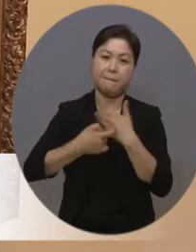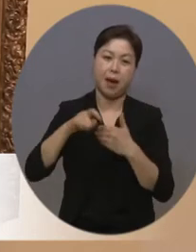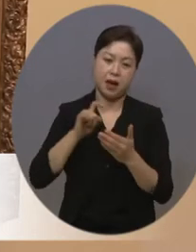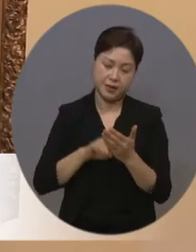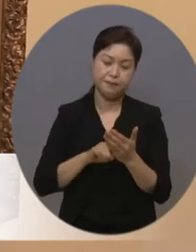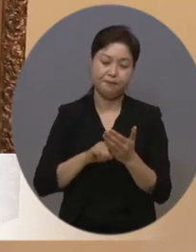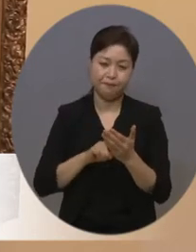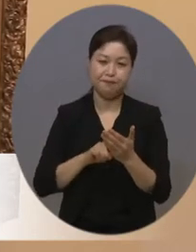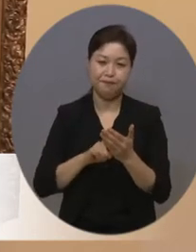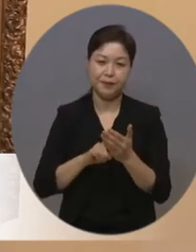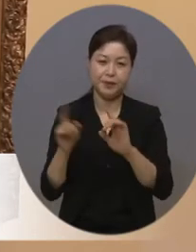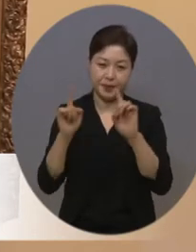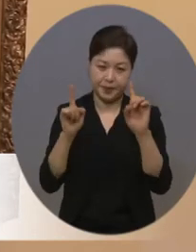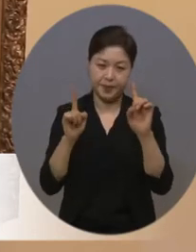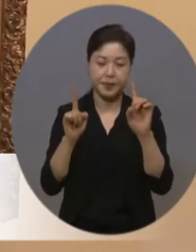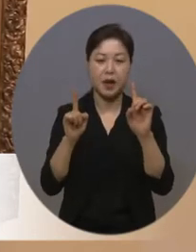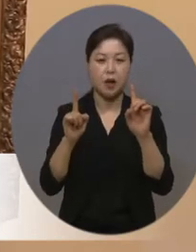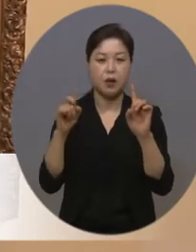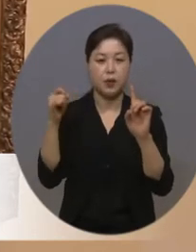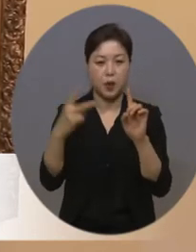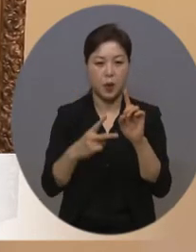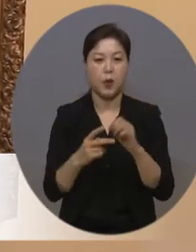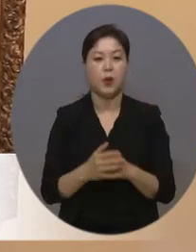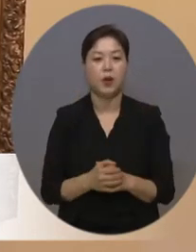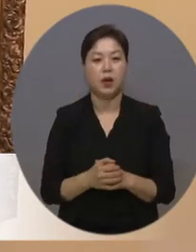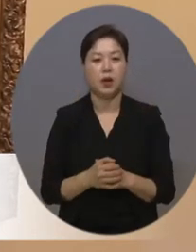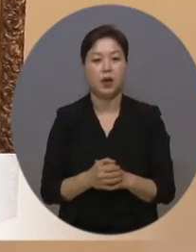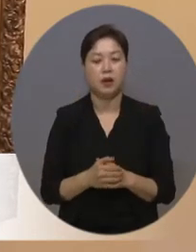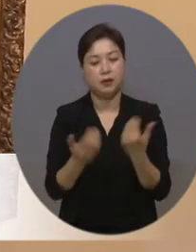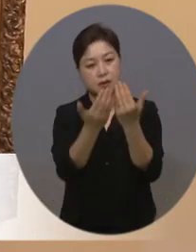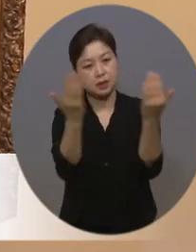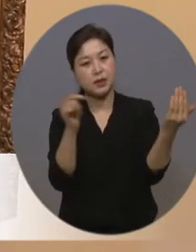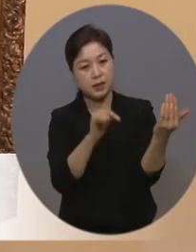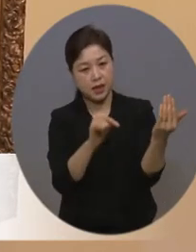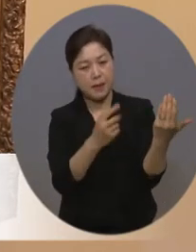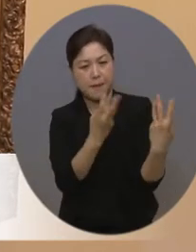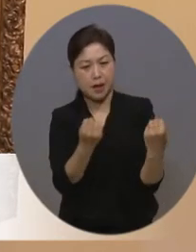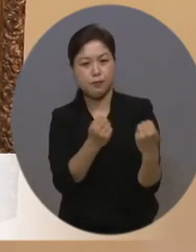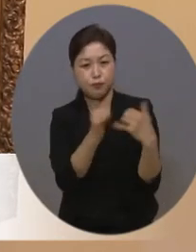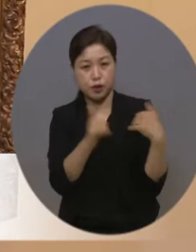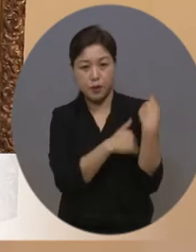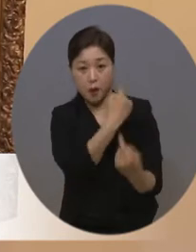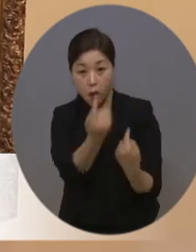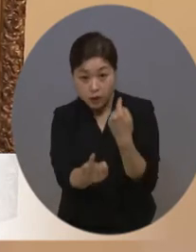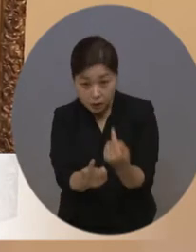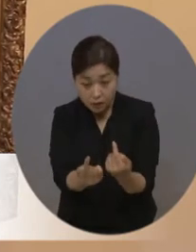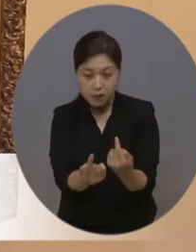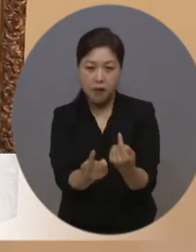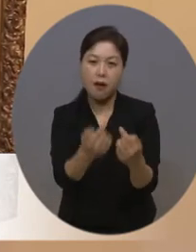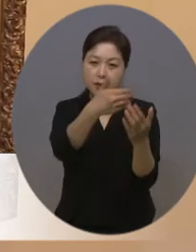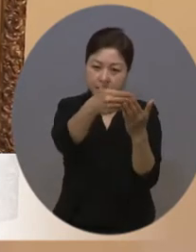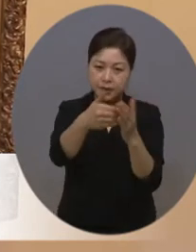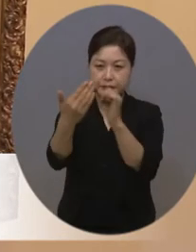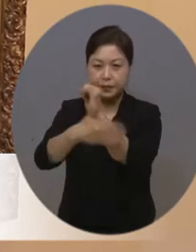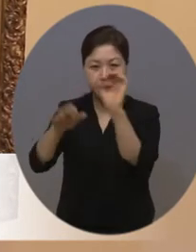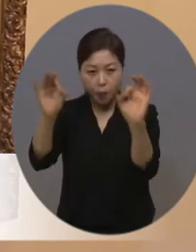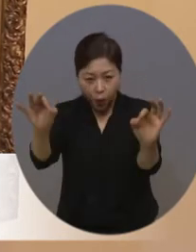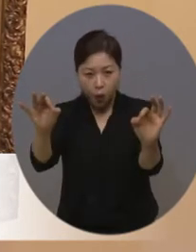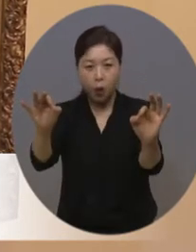환기를 하고 이런 전시를 통해서 많은 분들이 뭐 오셔가지고 그 작품을 보고